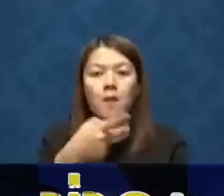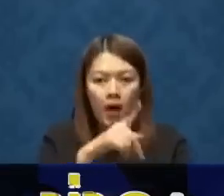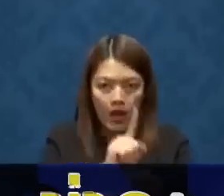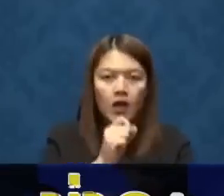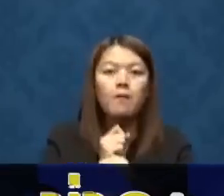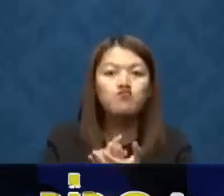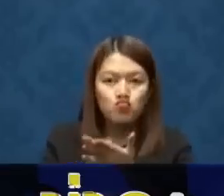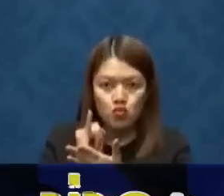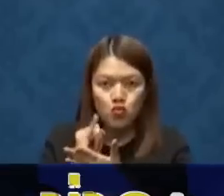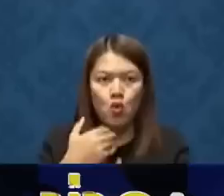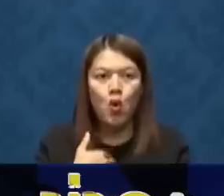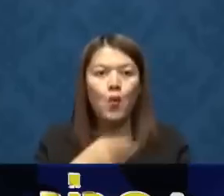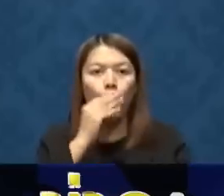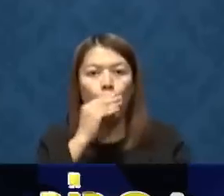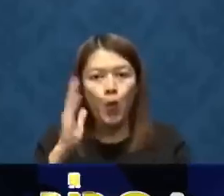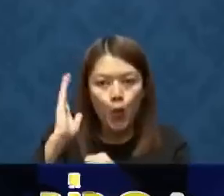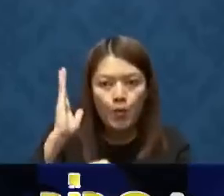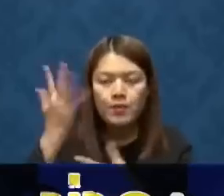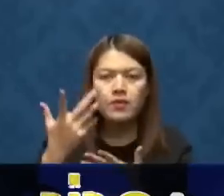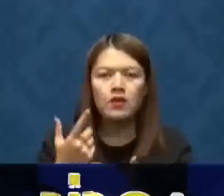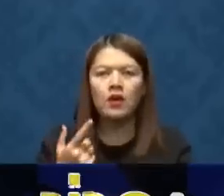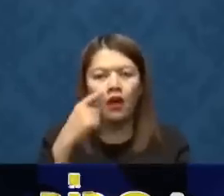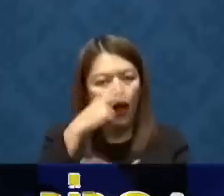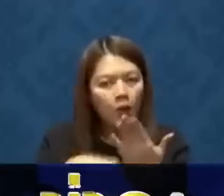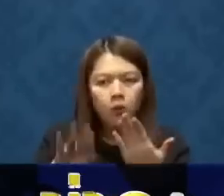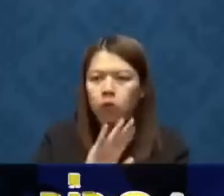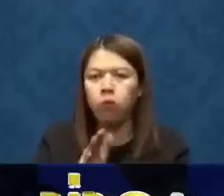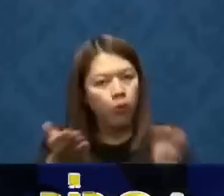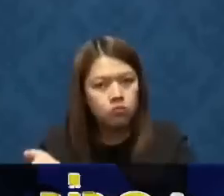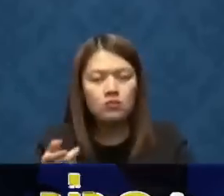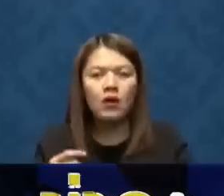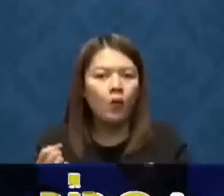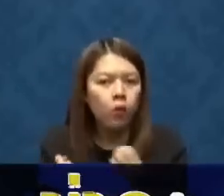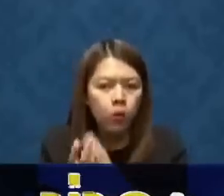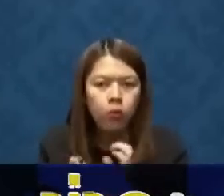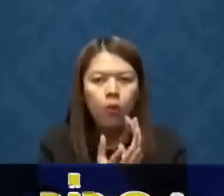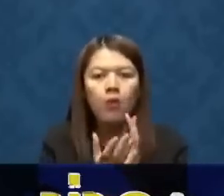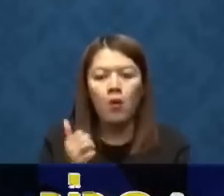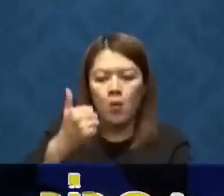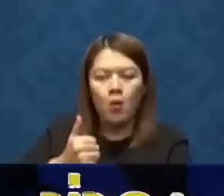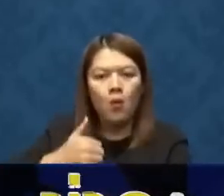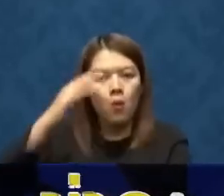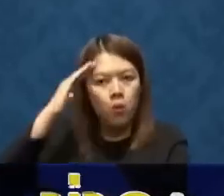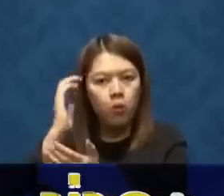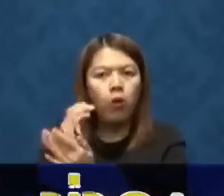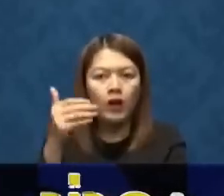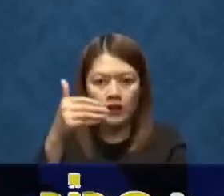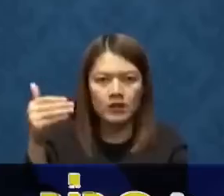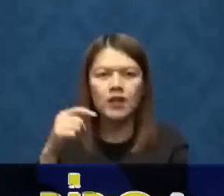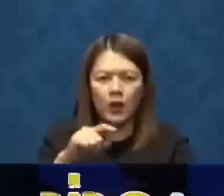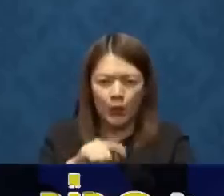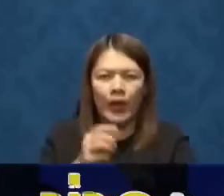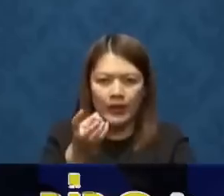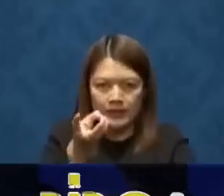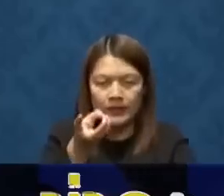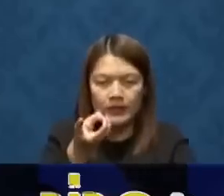พลตำรวจโทจอจานเกี่ยวข้องกับการซื้อวิทยุสื่อสารประมาณ 4,000 กว่าล้านบาททั่วประเทศคุณจิรายุก็พยายามจ